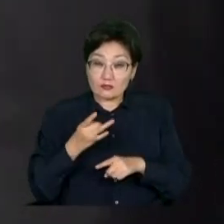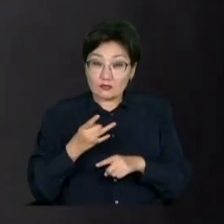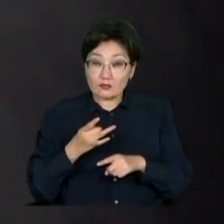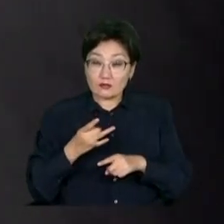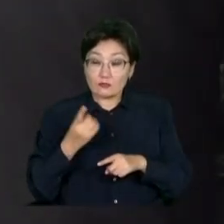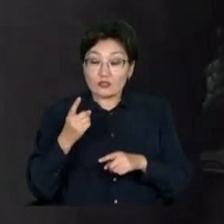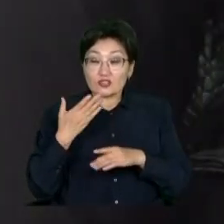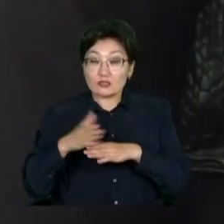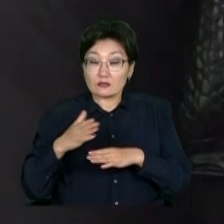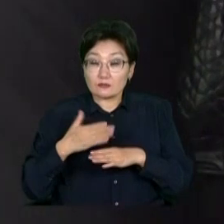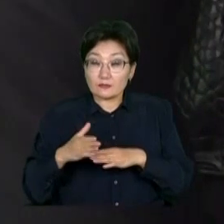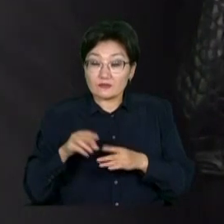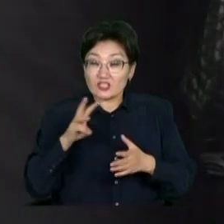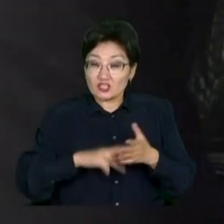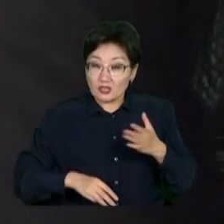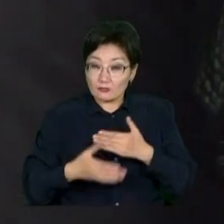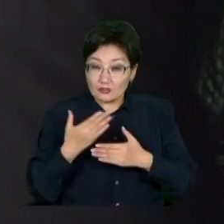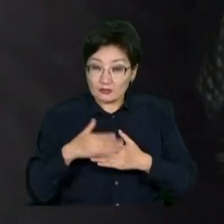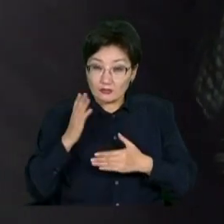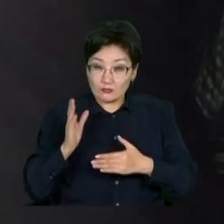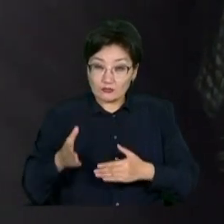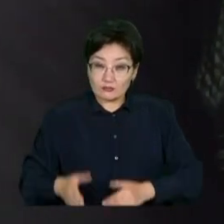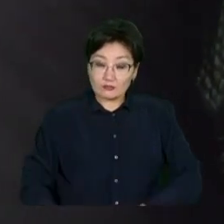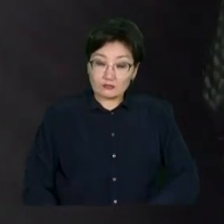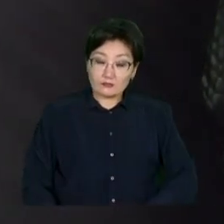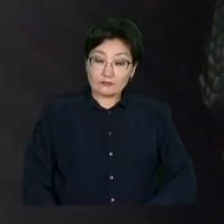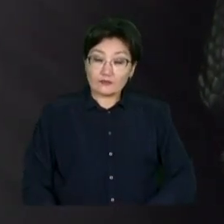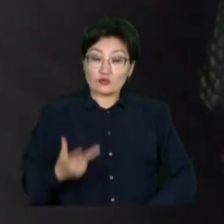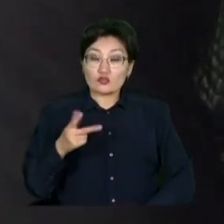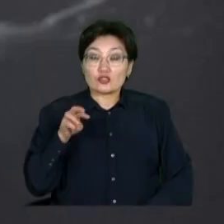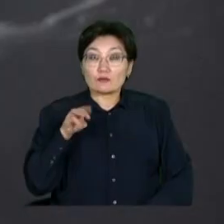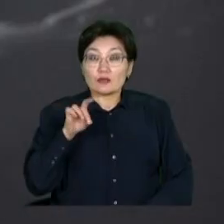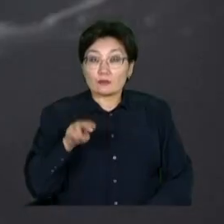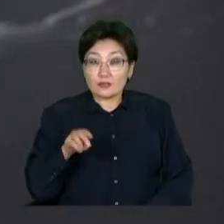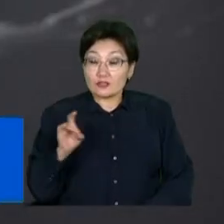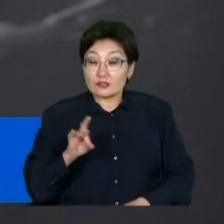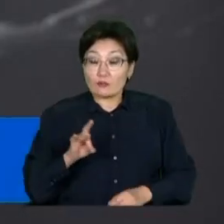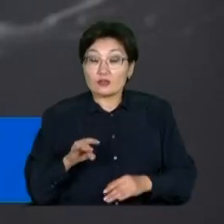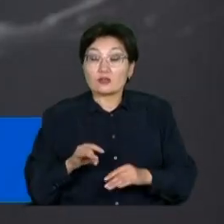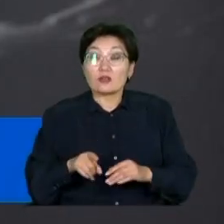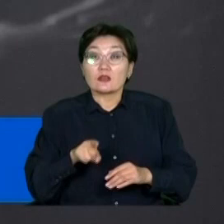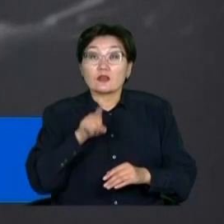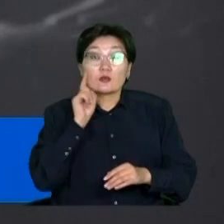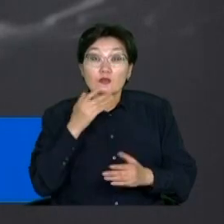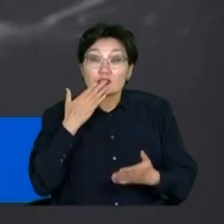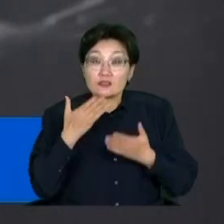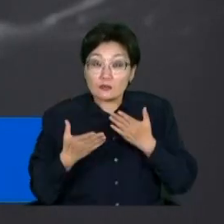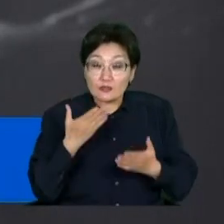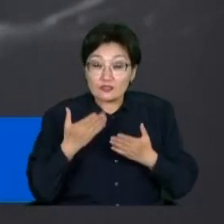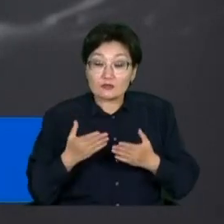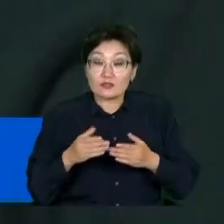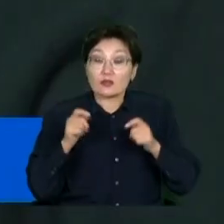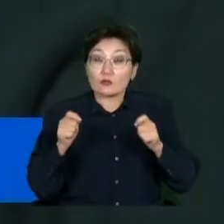бөлімімен штраф салынады. 3 МРБ. Жігіттердің жасын сұрамастан сұрағанын берген